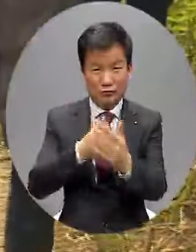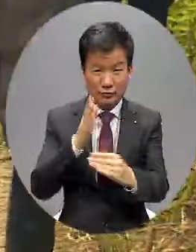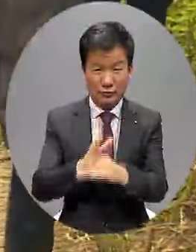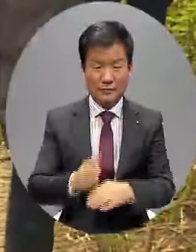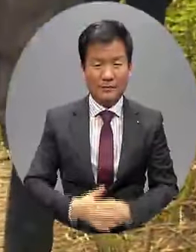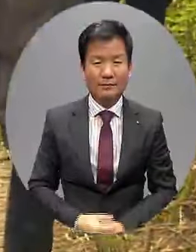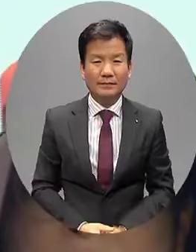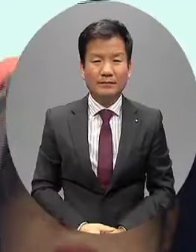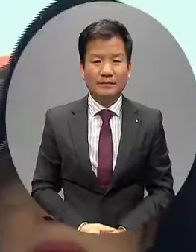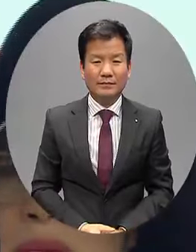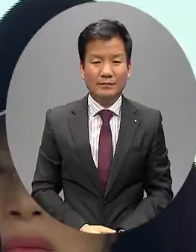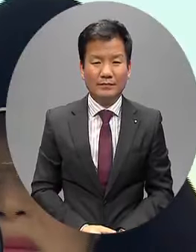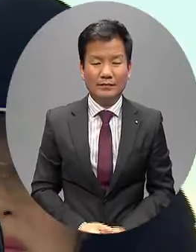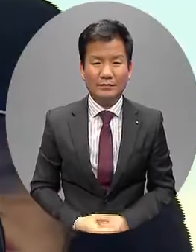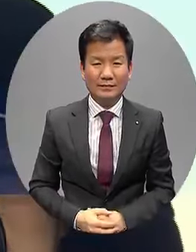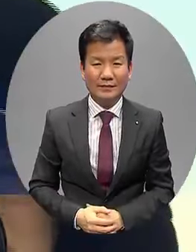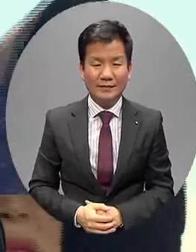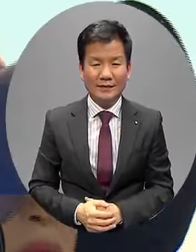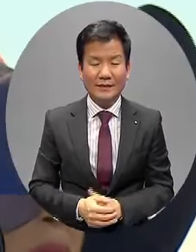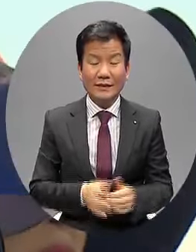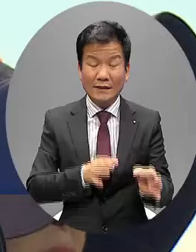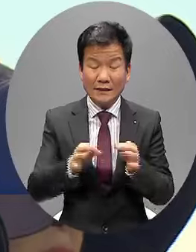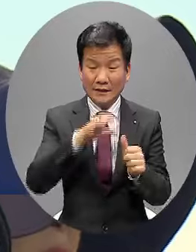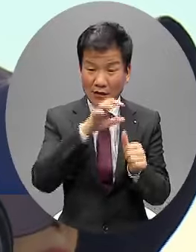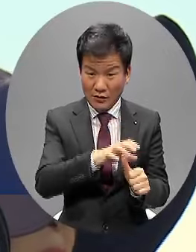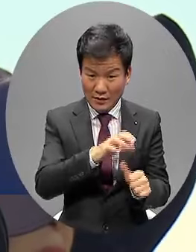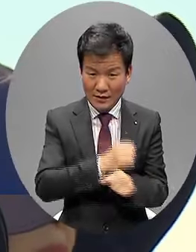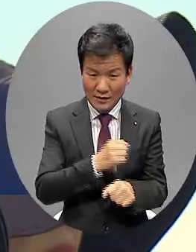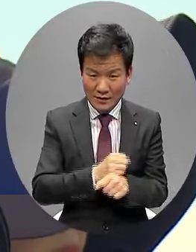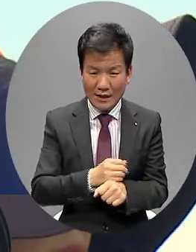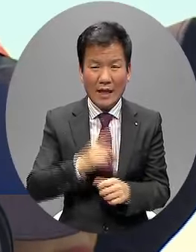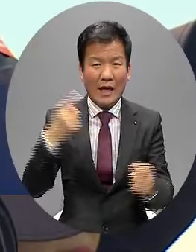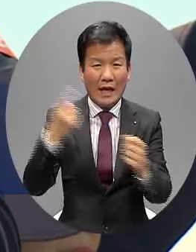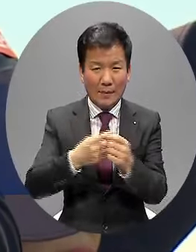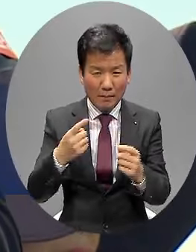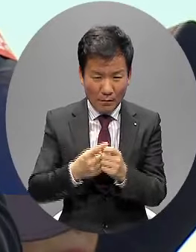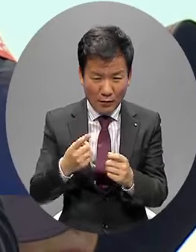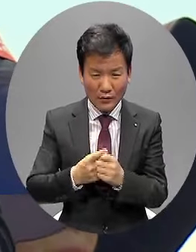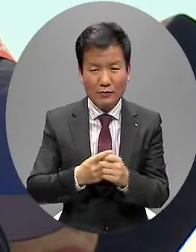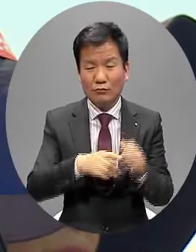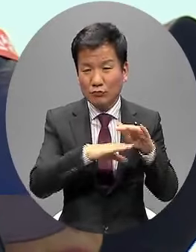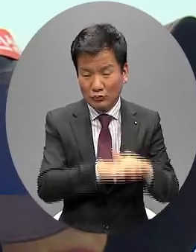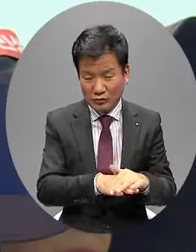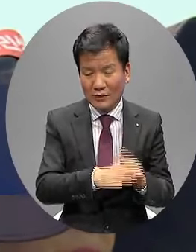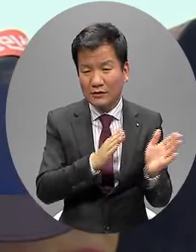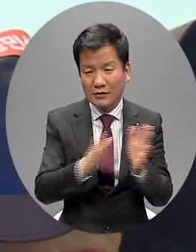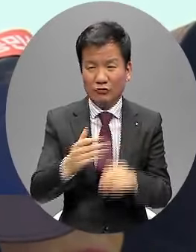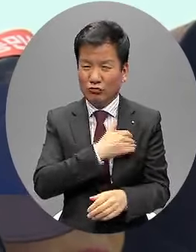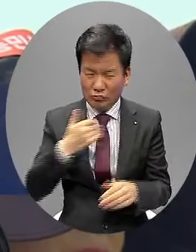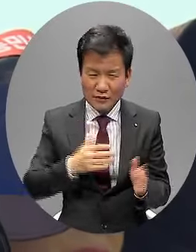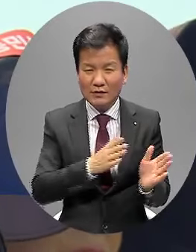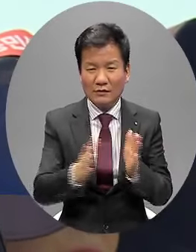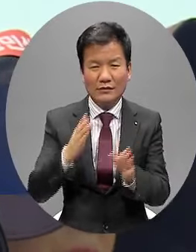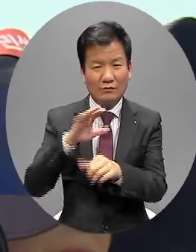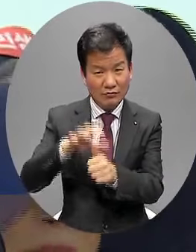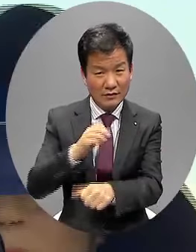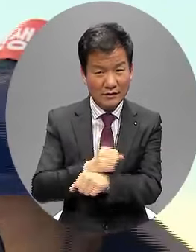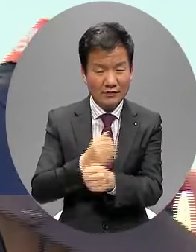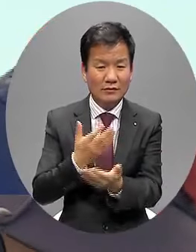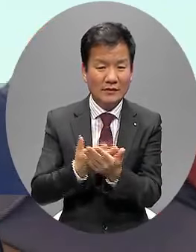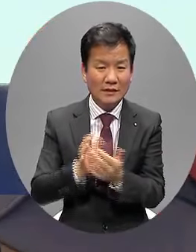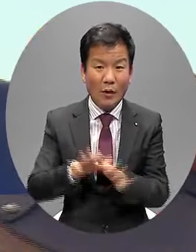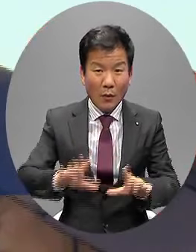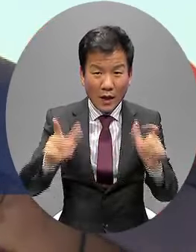있습니다. 시장 격리가 효과를 보려면 한 번에 충분한 물량을 격리해야 한다. 올해